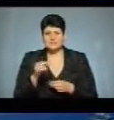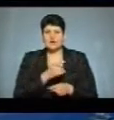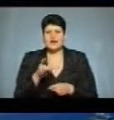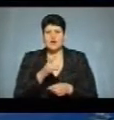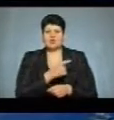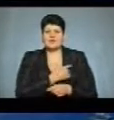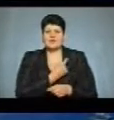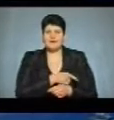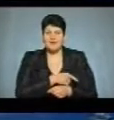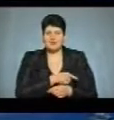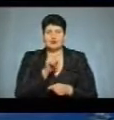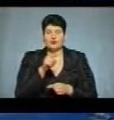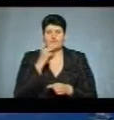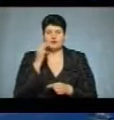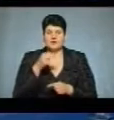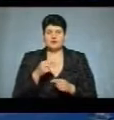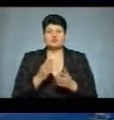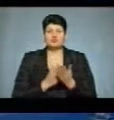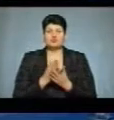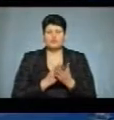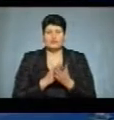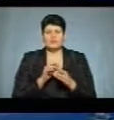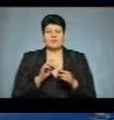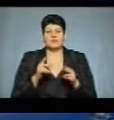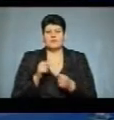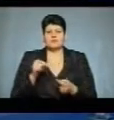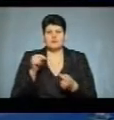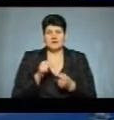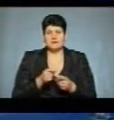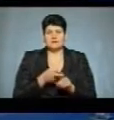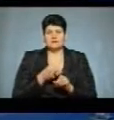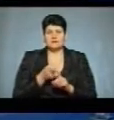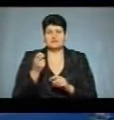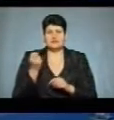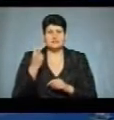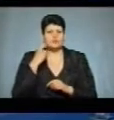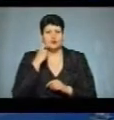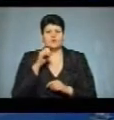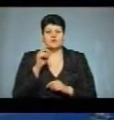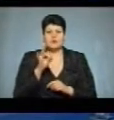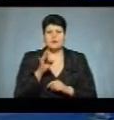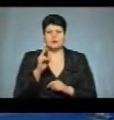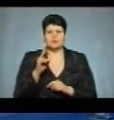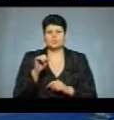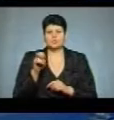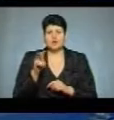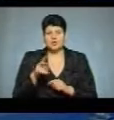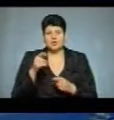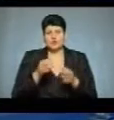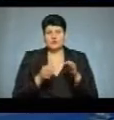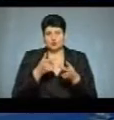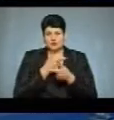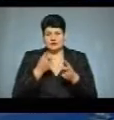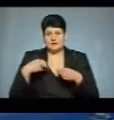Михайлюка. Його звинувачують у службовій недбалості, яка призвела до смерті 12-річного Романа Кулака. Суд оголосив перерву до завтра.